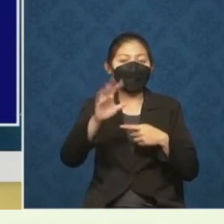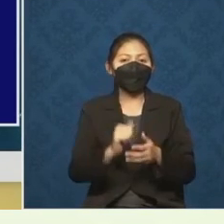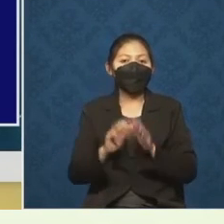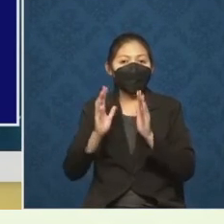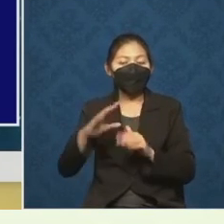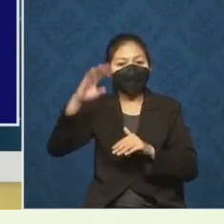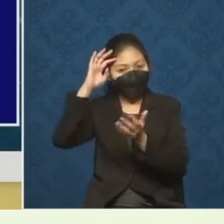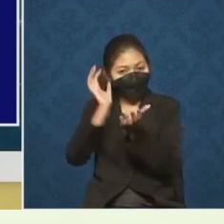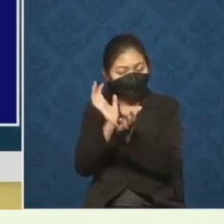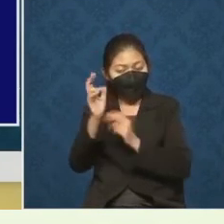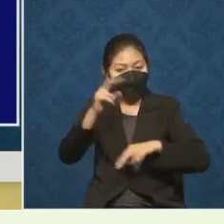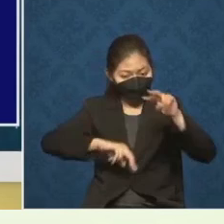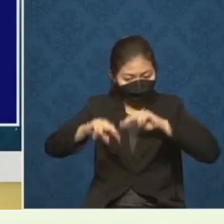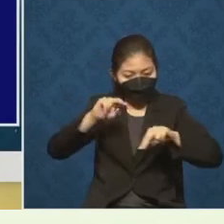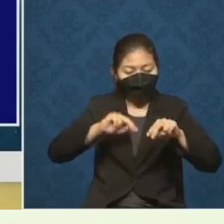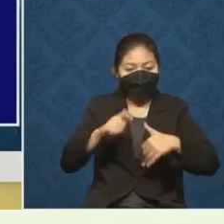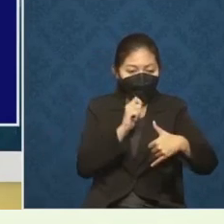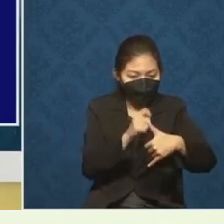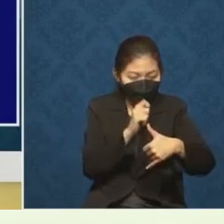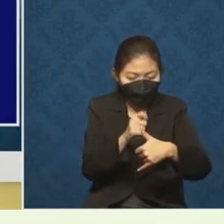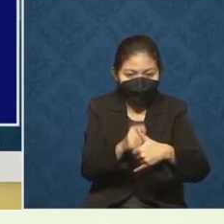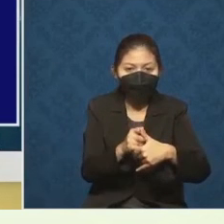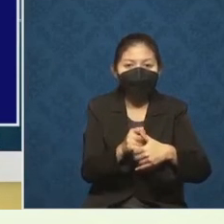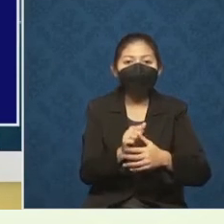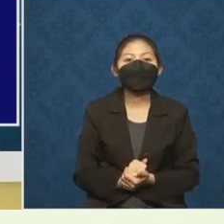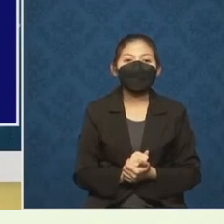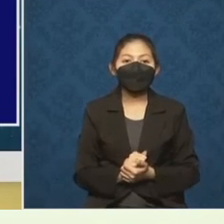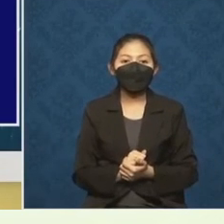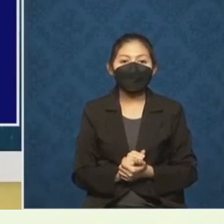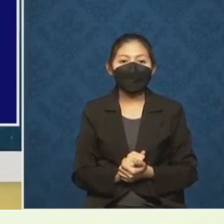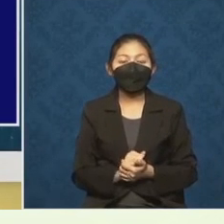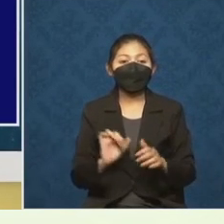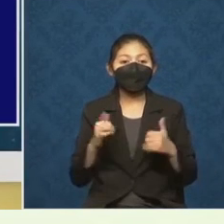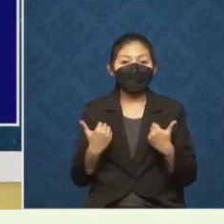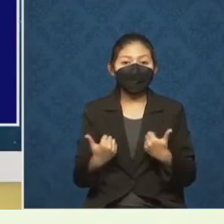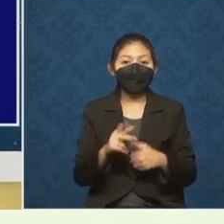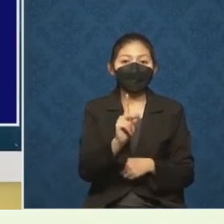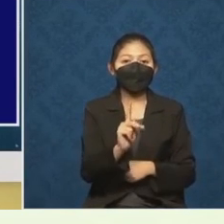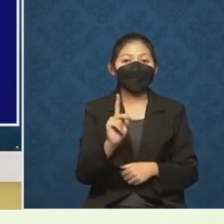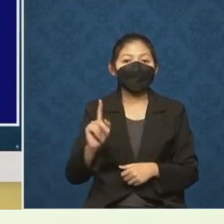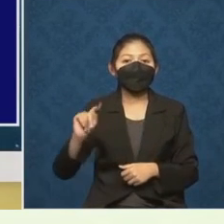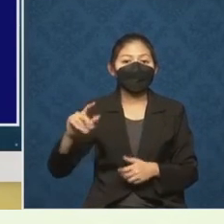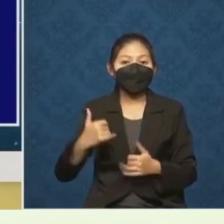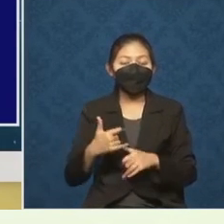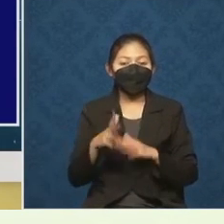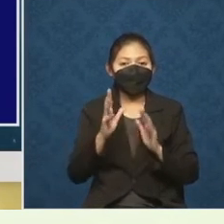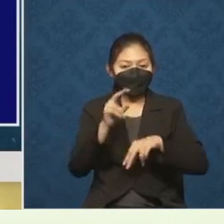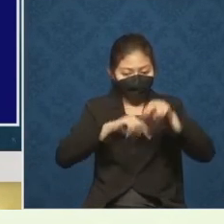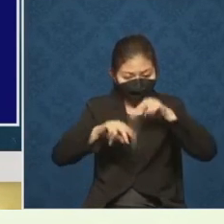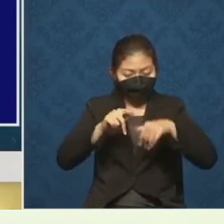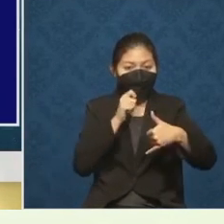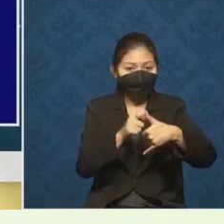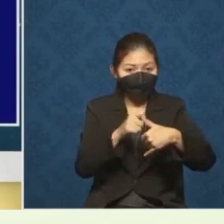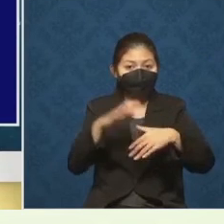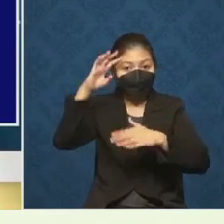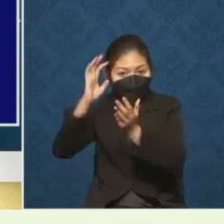ะครับนะครับตอนนี้กกต.เป็นพนักงานสอบสวนตำรวจสอบเสร็จ